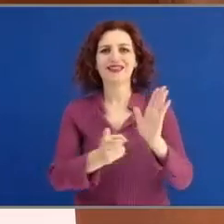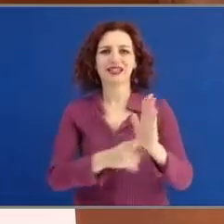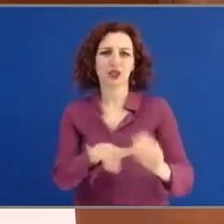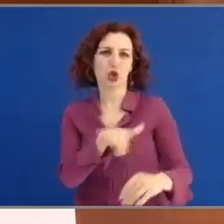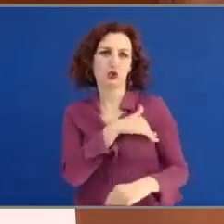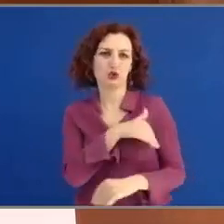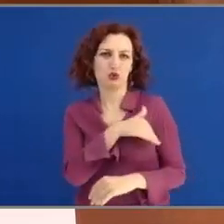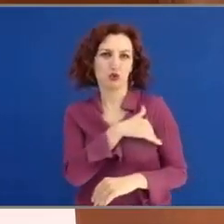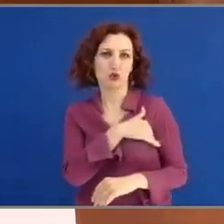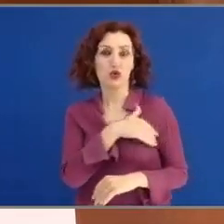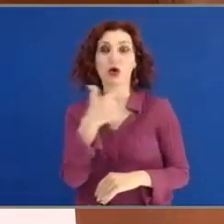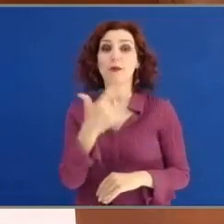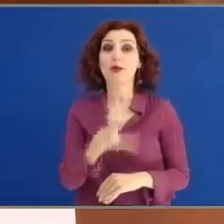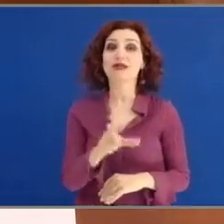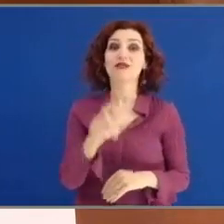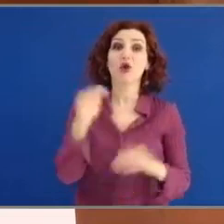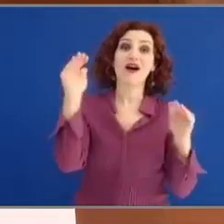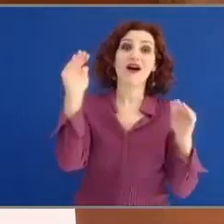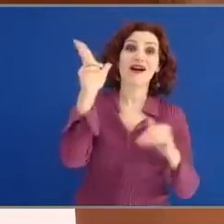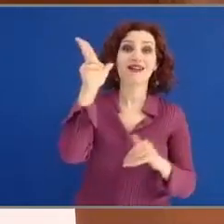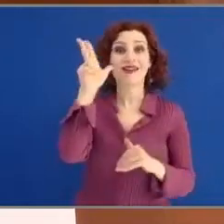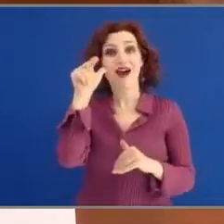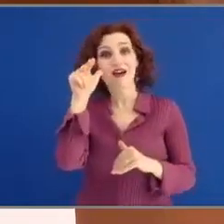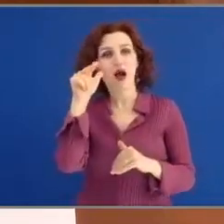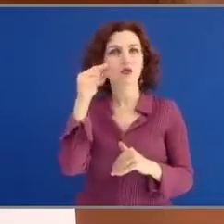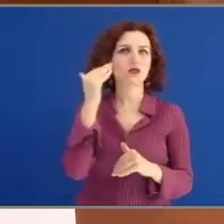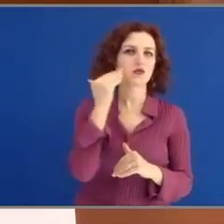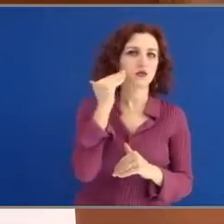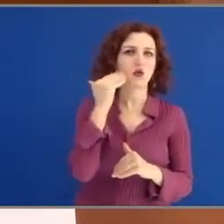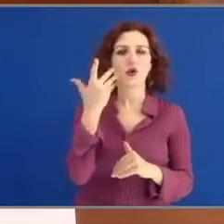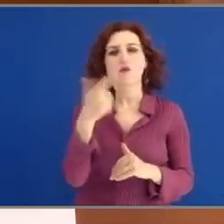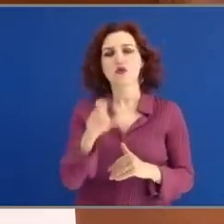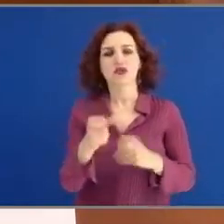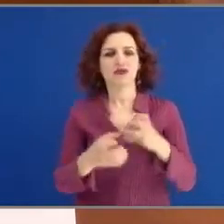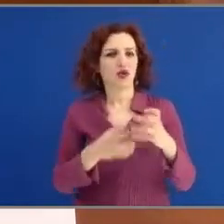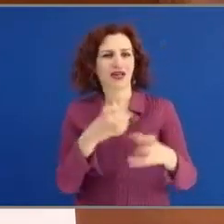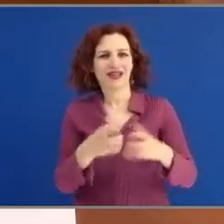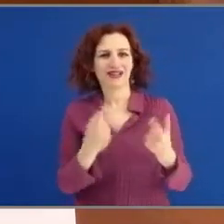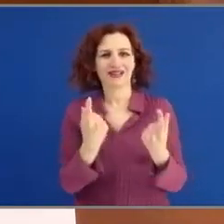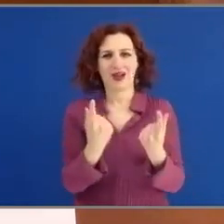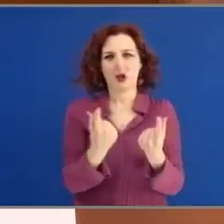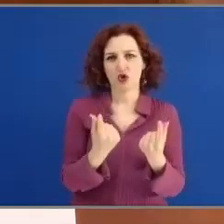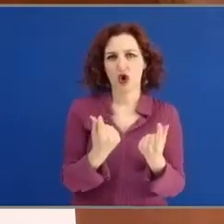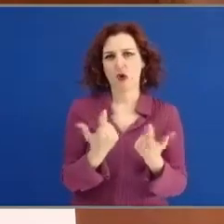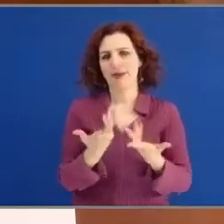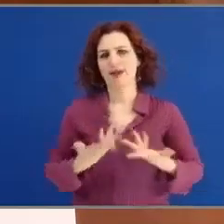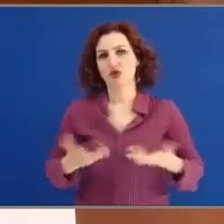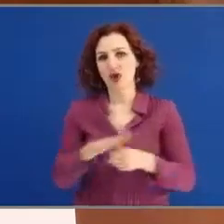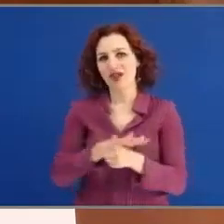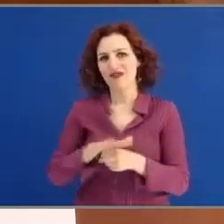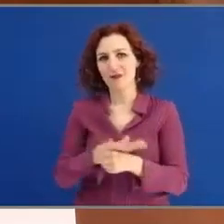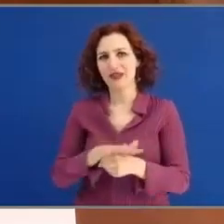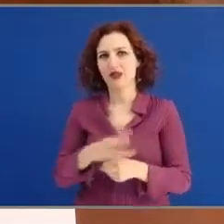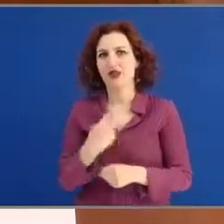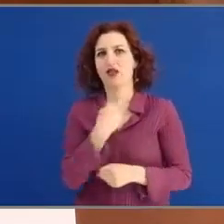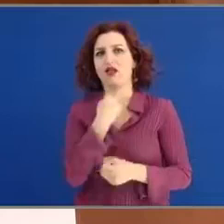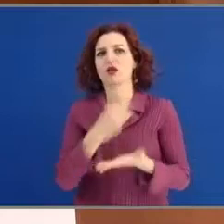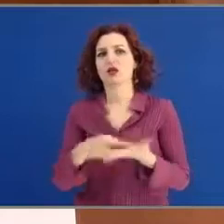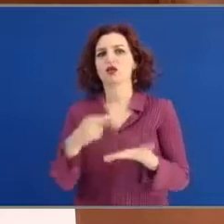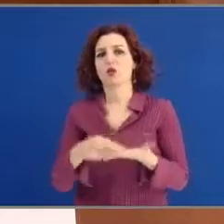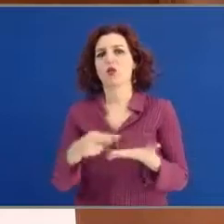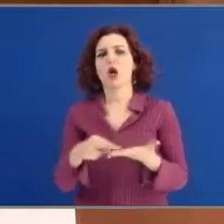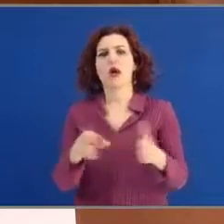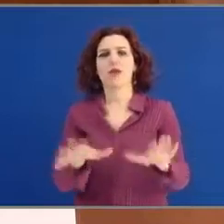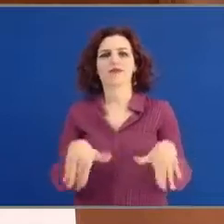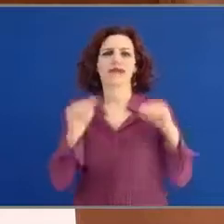della nostra regione, a causa magari della crisi economica, sociale, delle proprie famiglie, sia costretta a rinunciare agli studi. Quindi